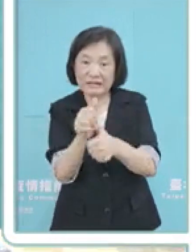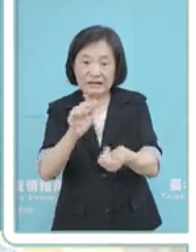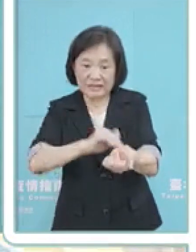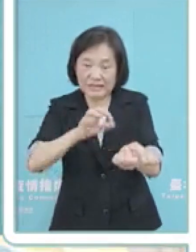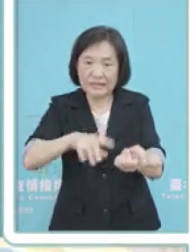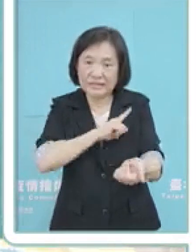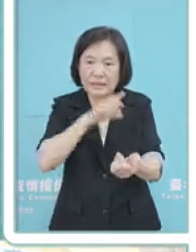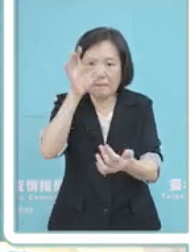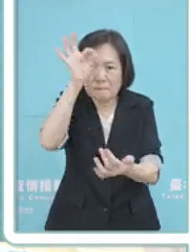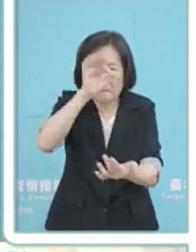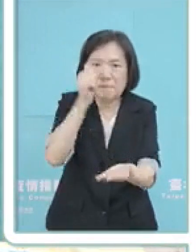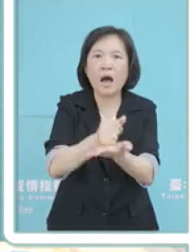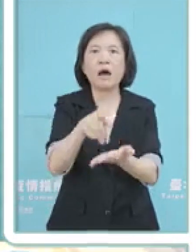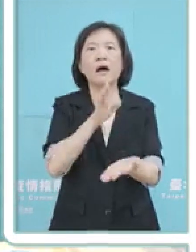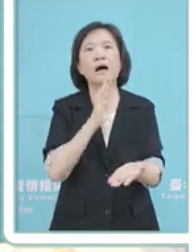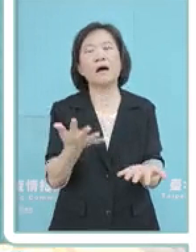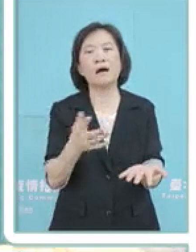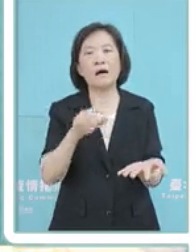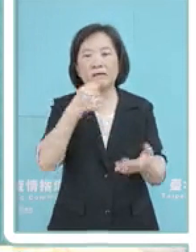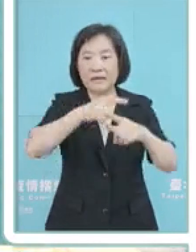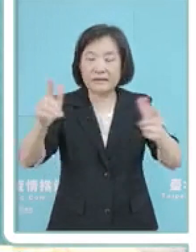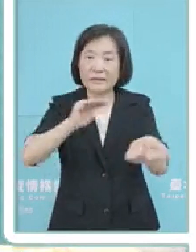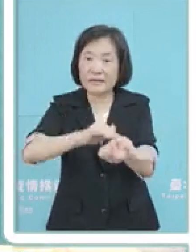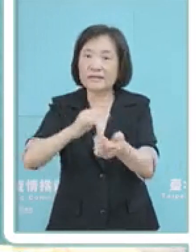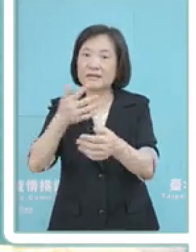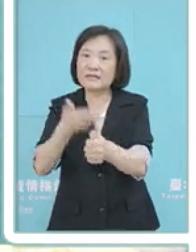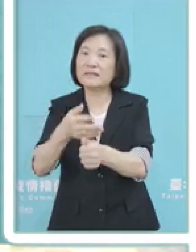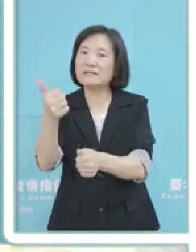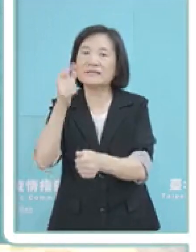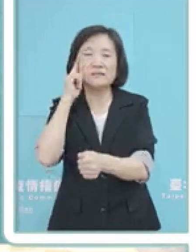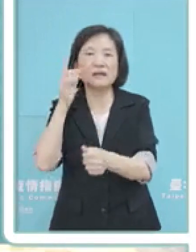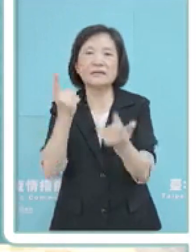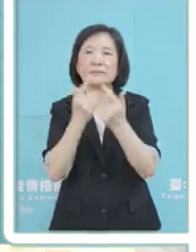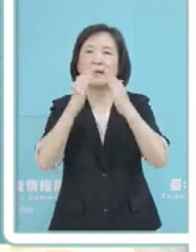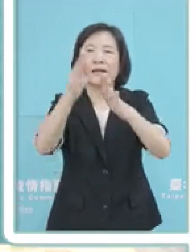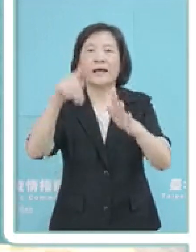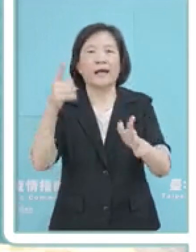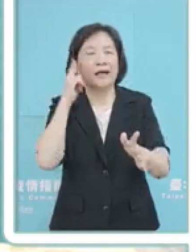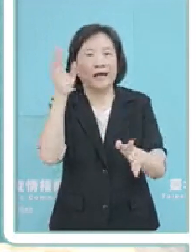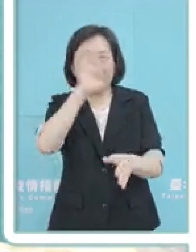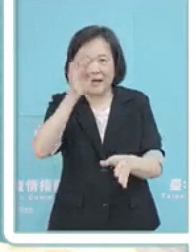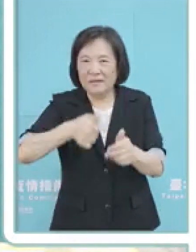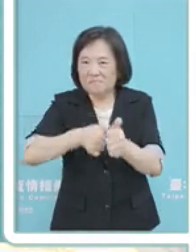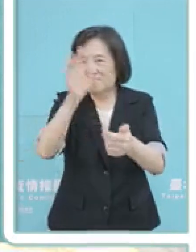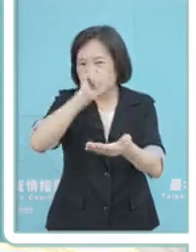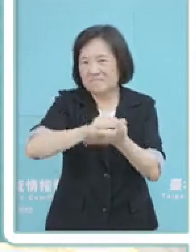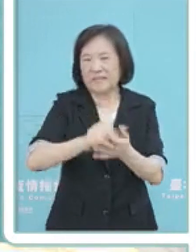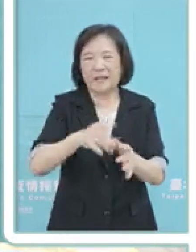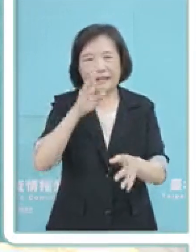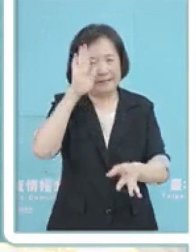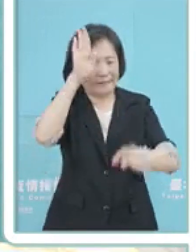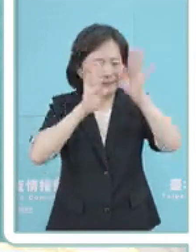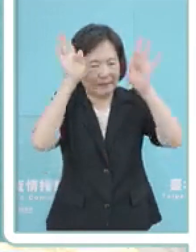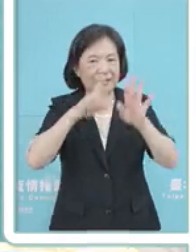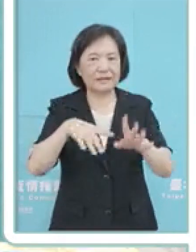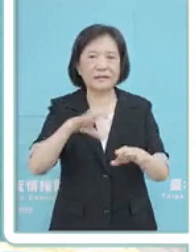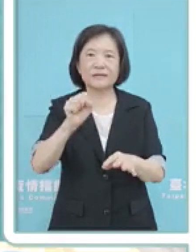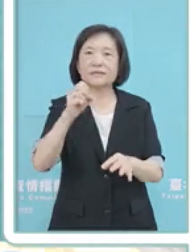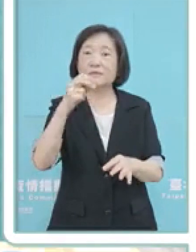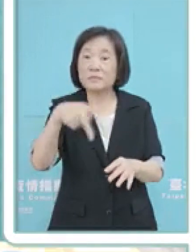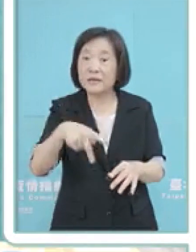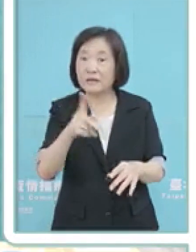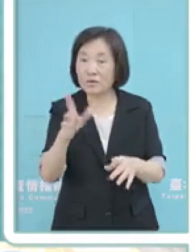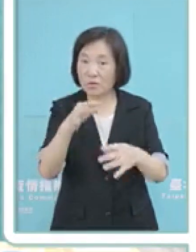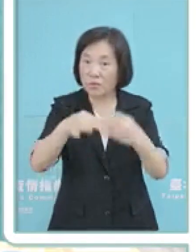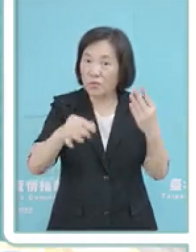本人抓出来的，另外还有台大的医师施景中批评台北市乘坐疫调不框列荒腔走板，请问 SOP 哪里出了问